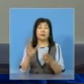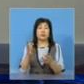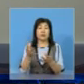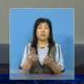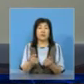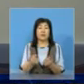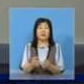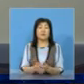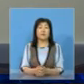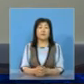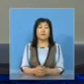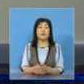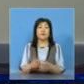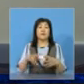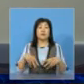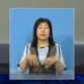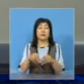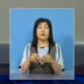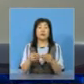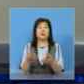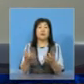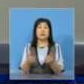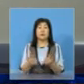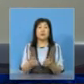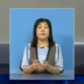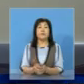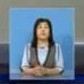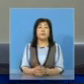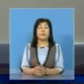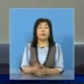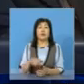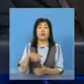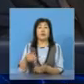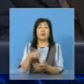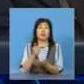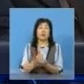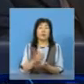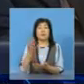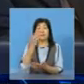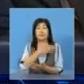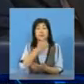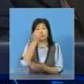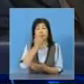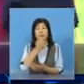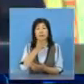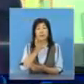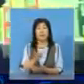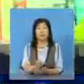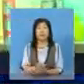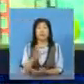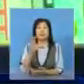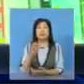бақытты отбасымен ұялып атырмын, өте ризамын, жестілердің астықтарына әкімдеріме өте қуаныштымын. Ақтөбе қаласының тағы бір тұрғыны